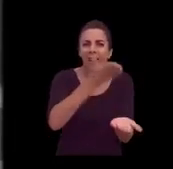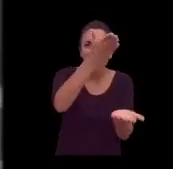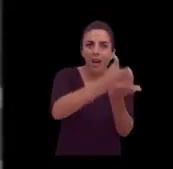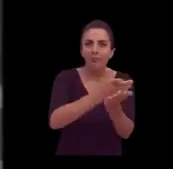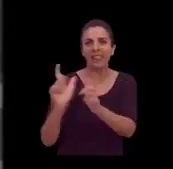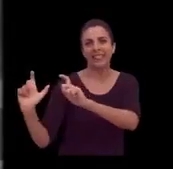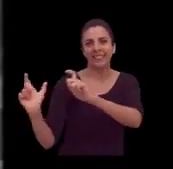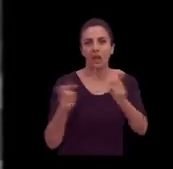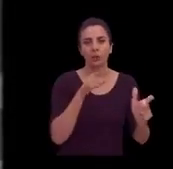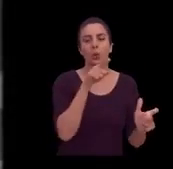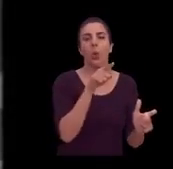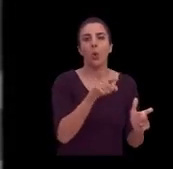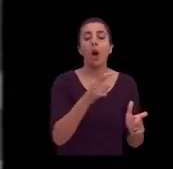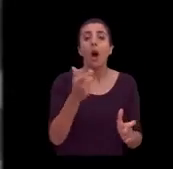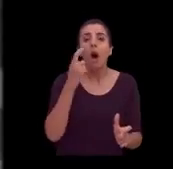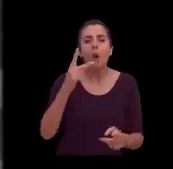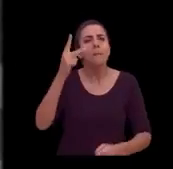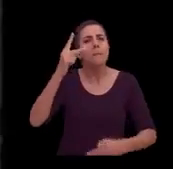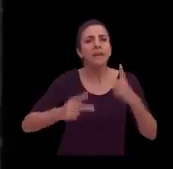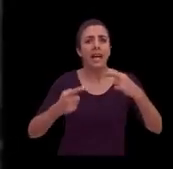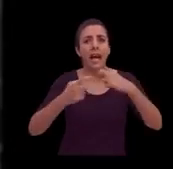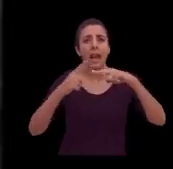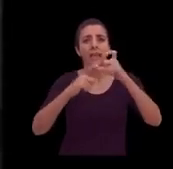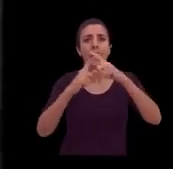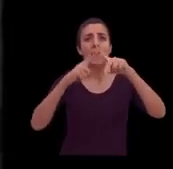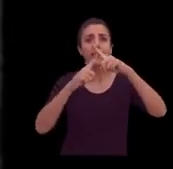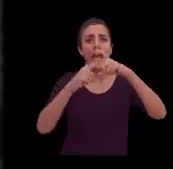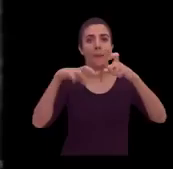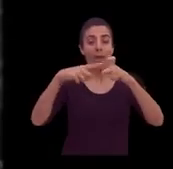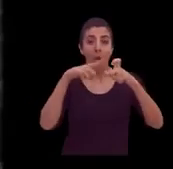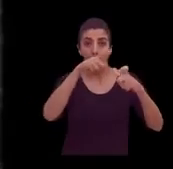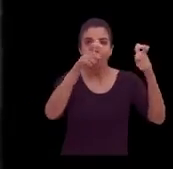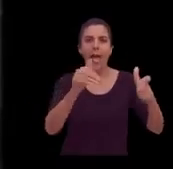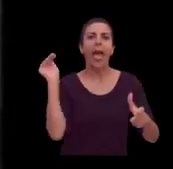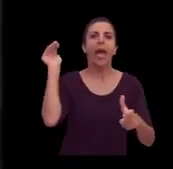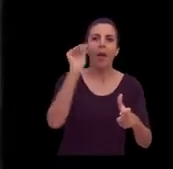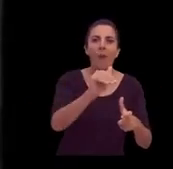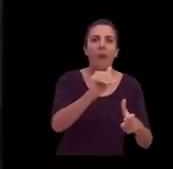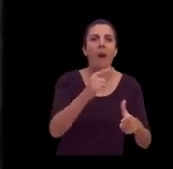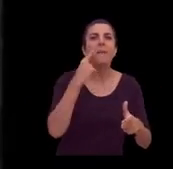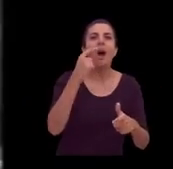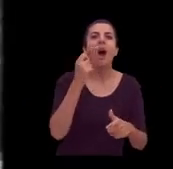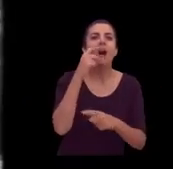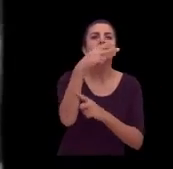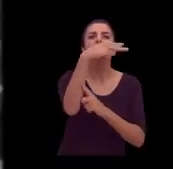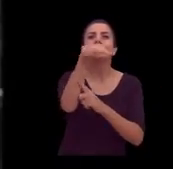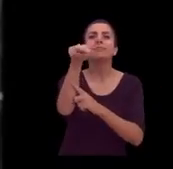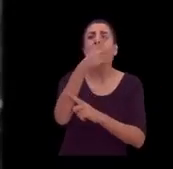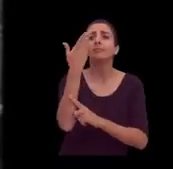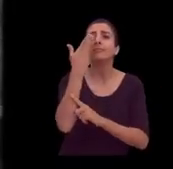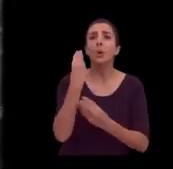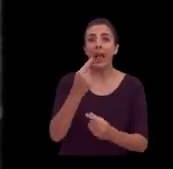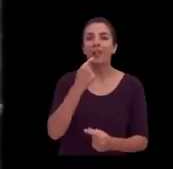nakledildi. Atatürk zaman zaman Rasattepe'ye gelir, Ankara bu noktadan ne güzel görünüyor derdi. Bu